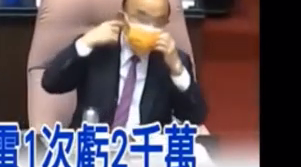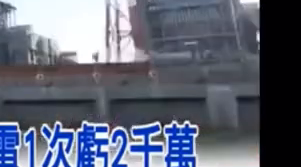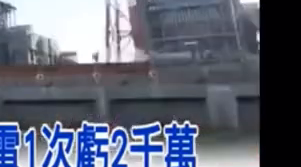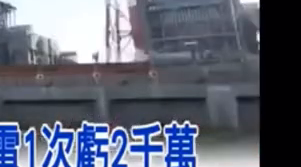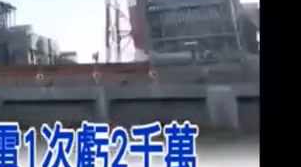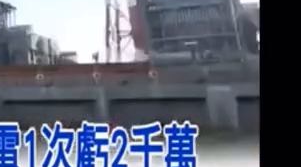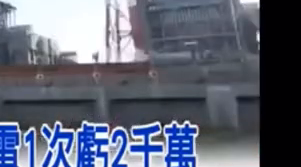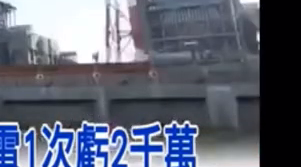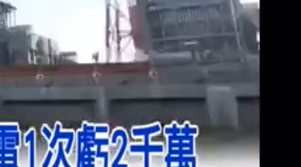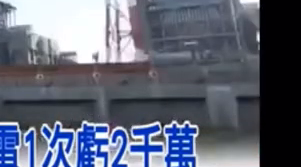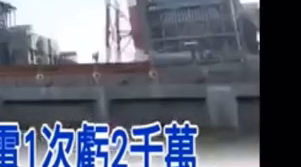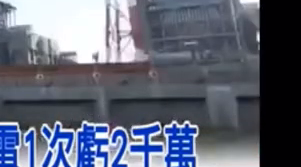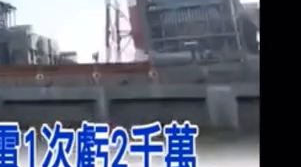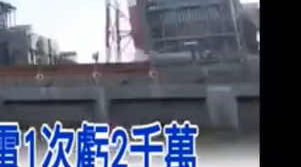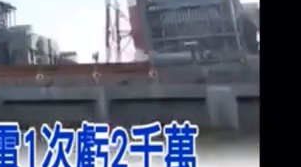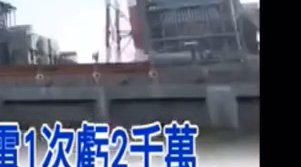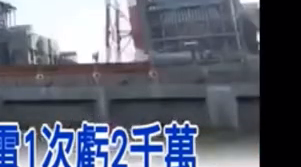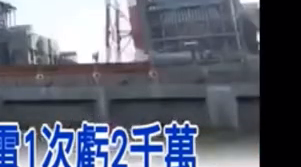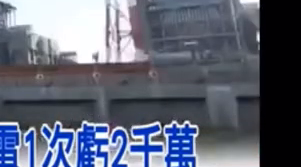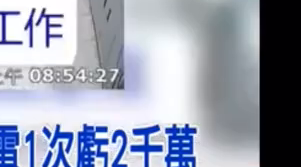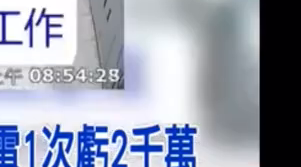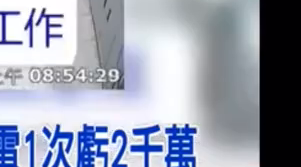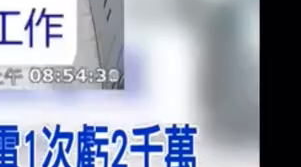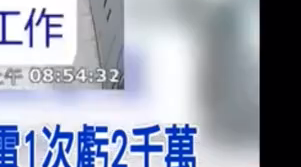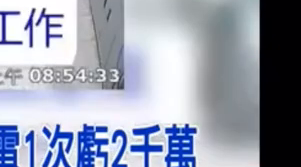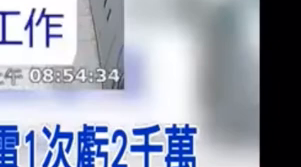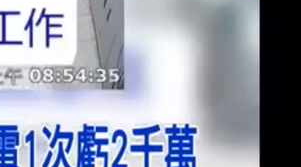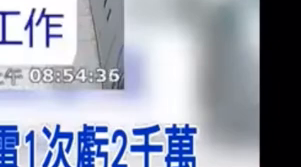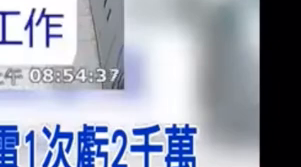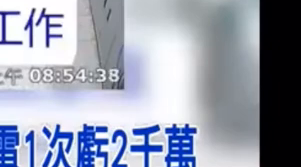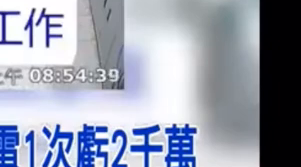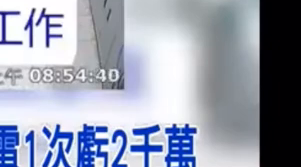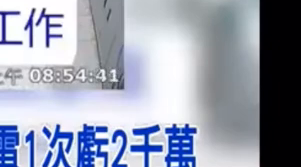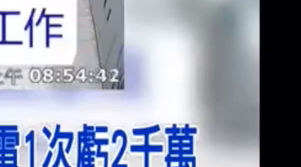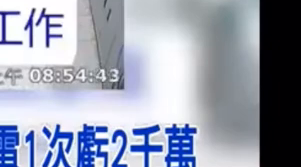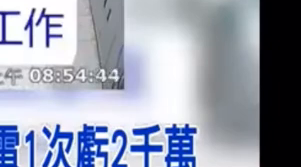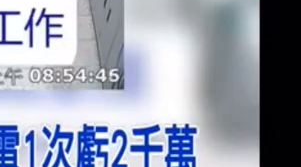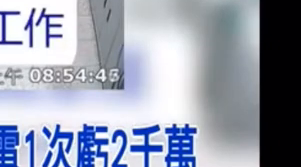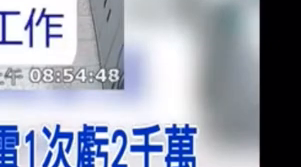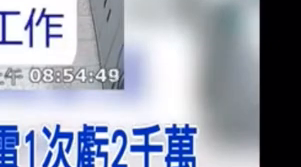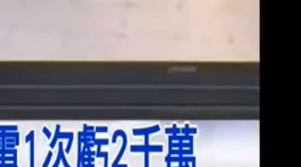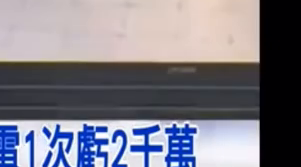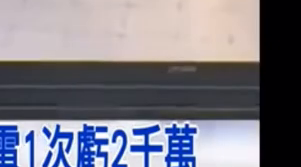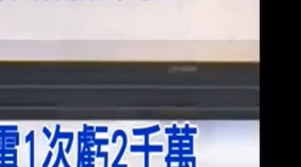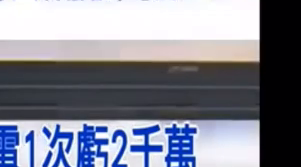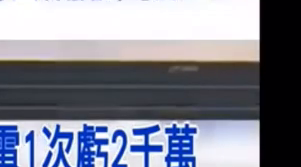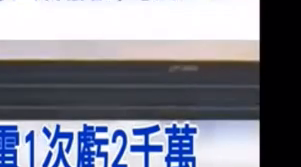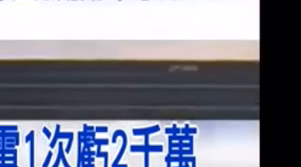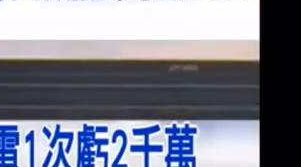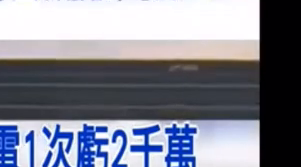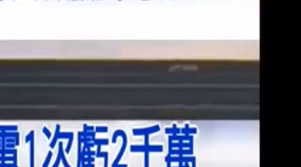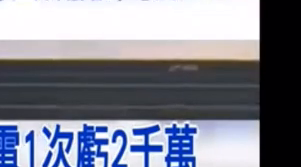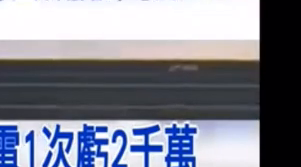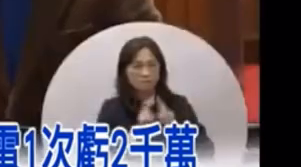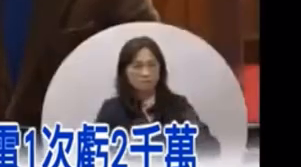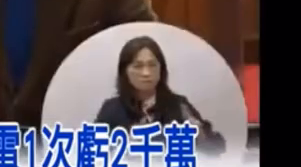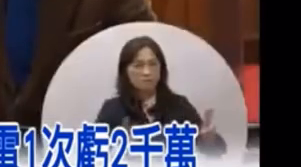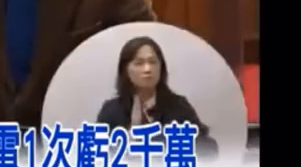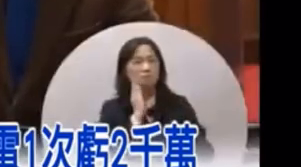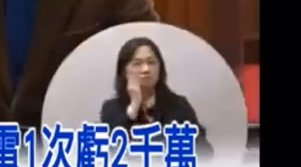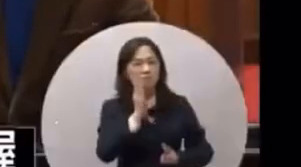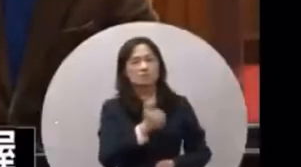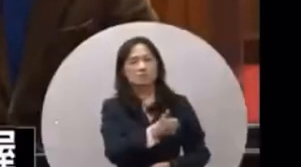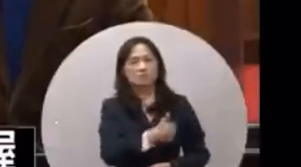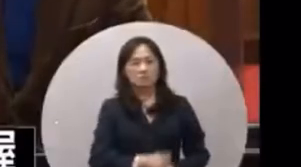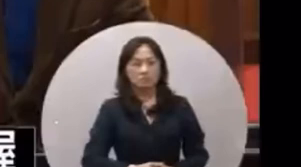官位如如不动，而且将大停电定调为人为疏失。但事情过了26天，责任还没厘清，就连赔偿也没下文。 一